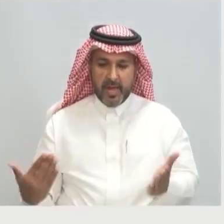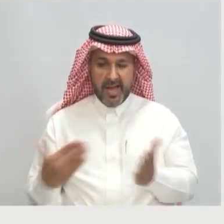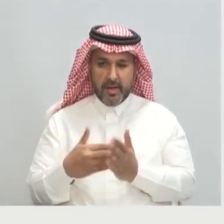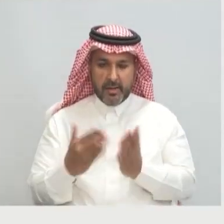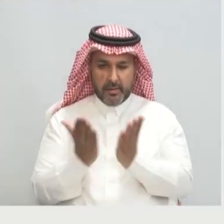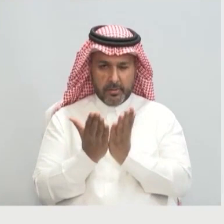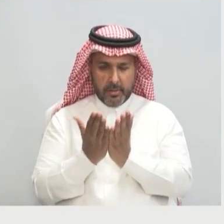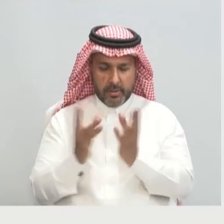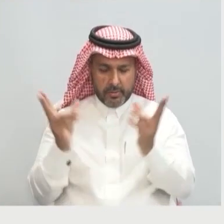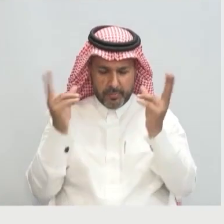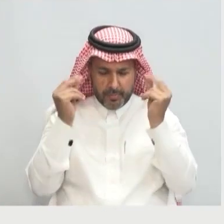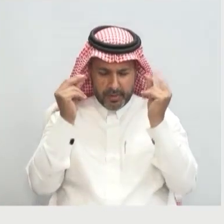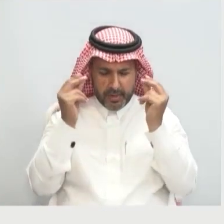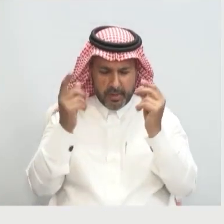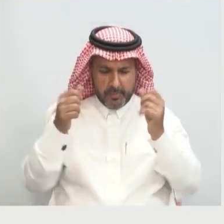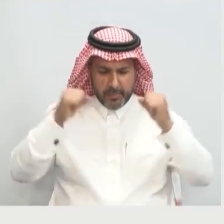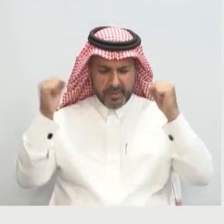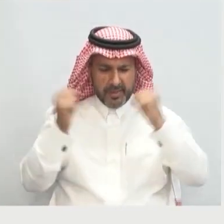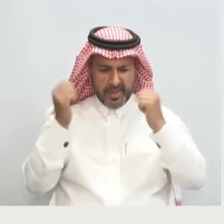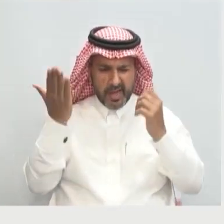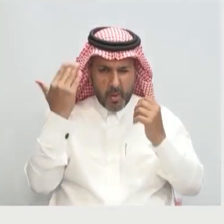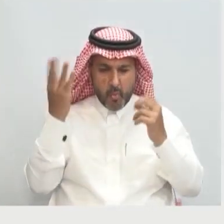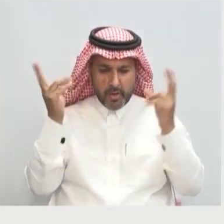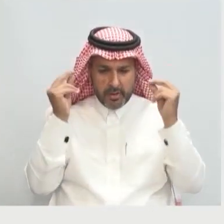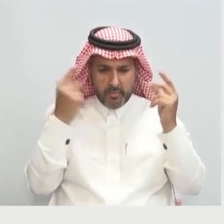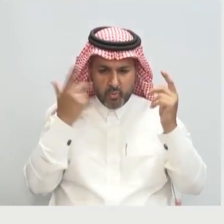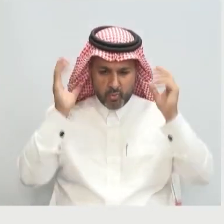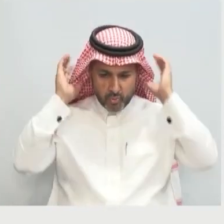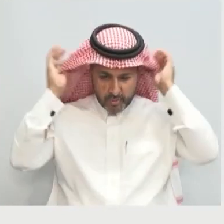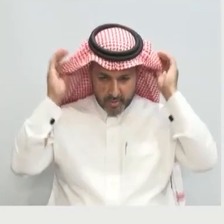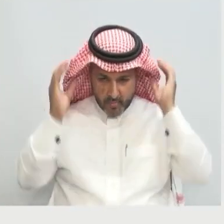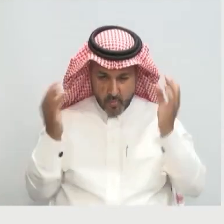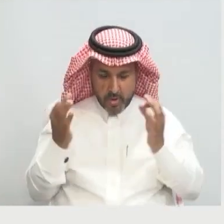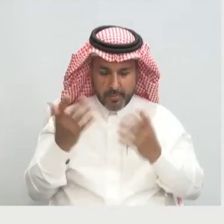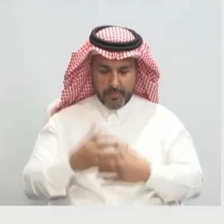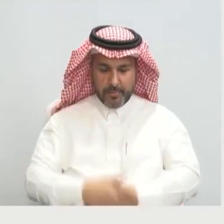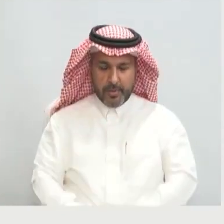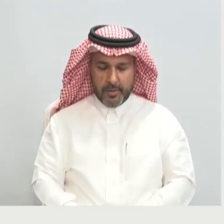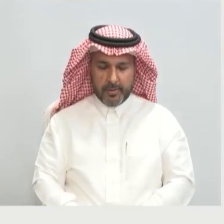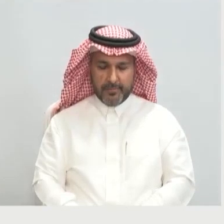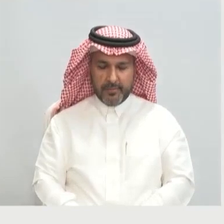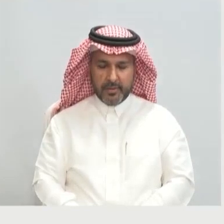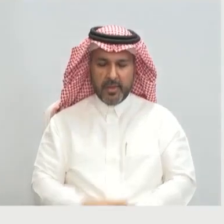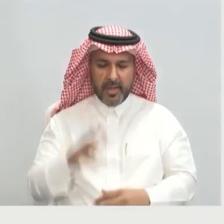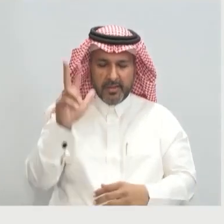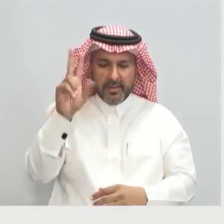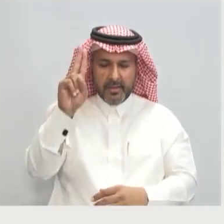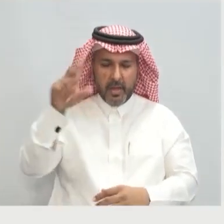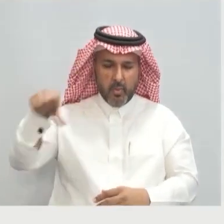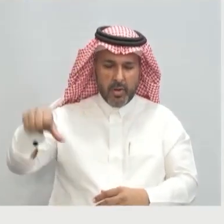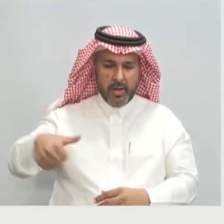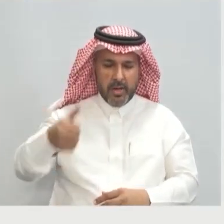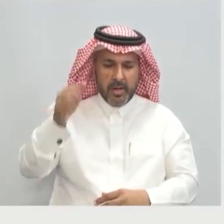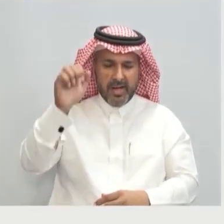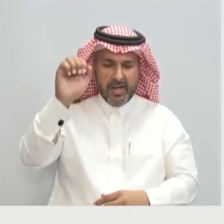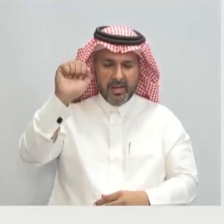ما تطرقنا له ذكرنا وسائل التواصل الاجتماعي مفيده وتستخدم وتستخدم المنظمات وتستخدمها المنظمات